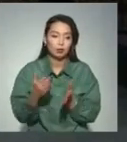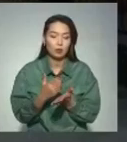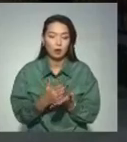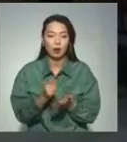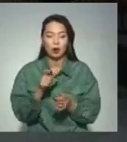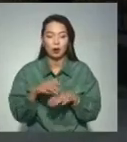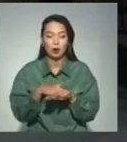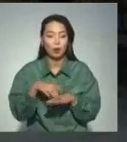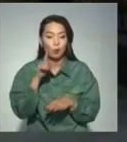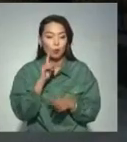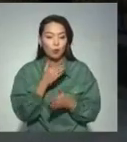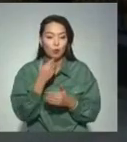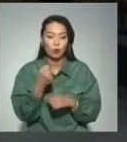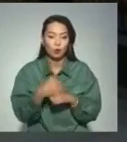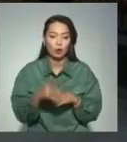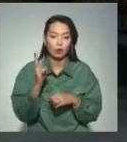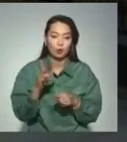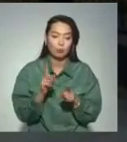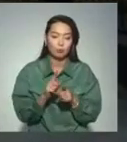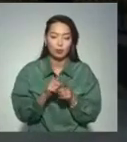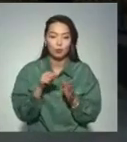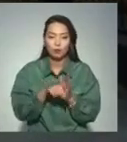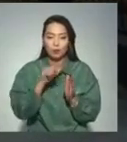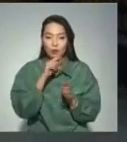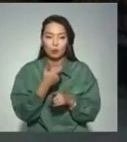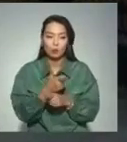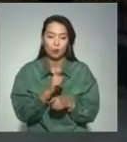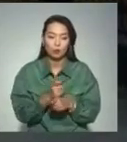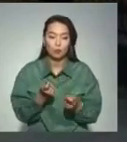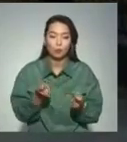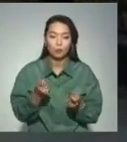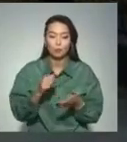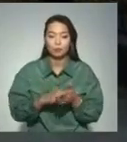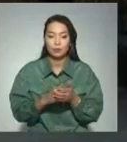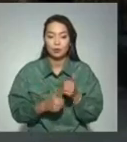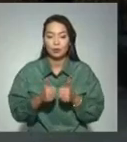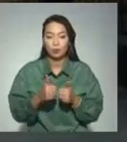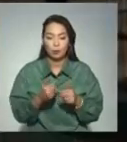қолайсыз, ал орталықтағы баспаналар ішкі нарықтағы бәсекелестіктің